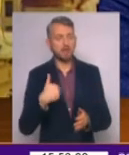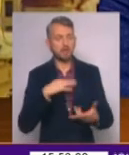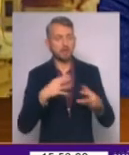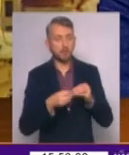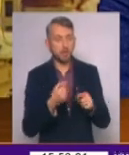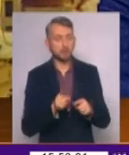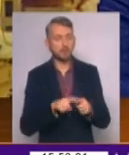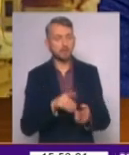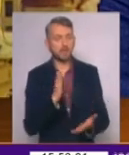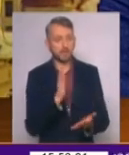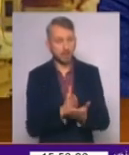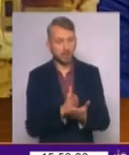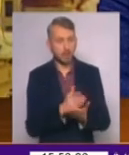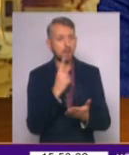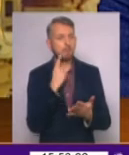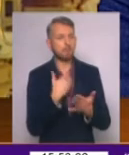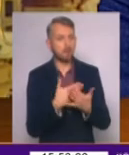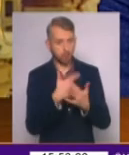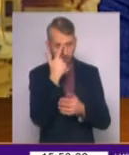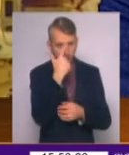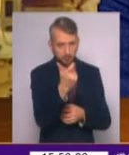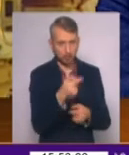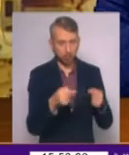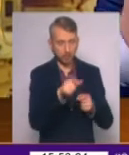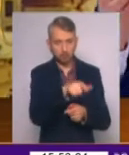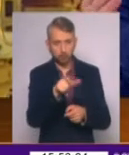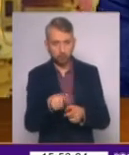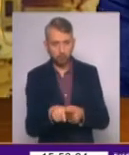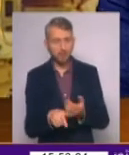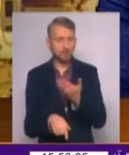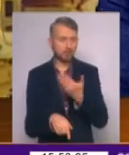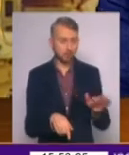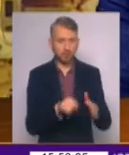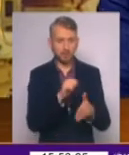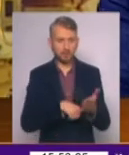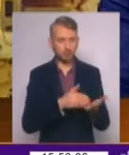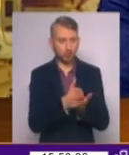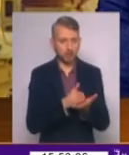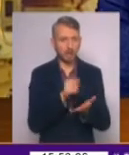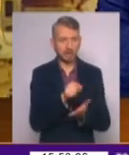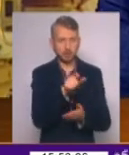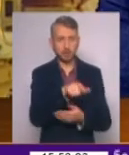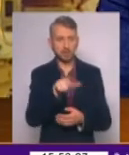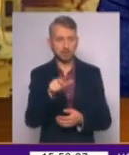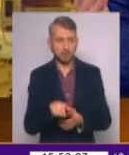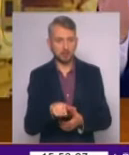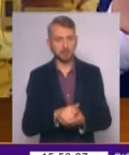це є підозра конкретним особам, відсторонення їх від посад цих конкретних осіб,